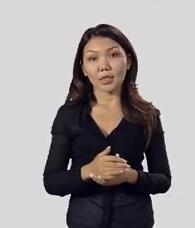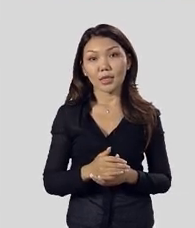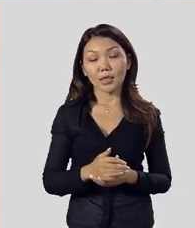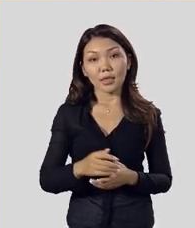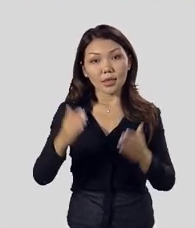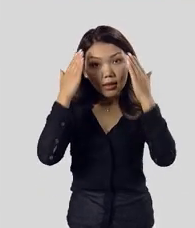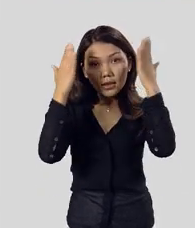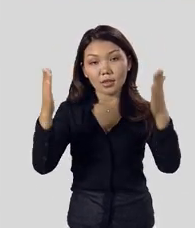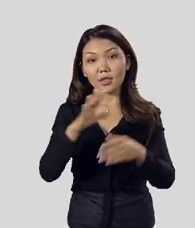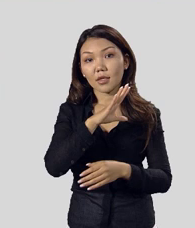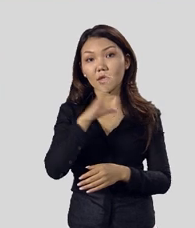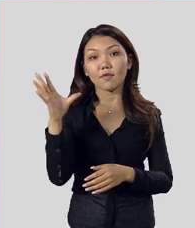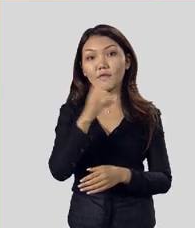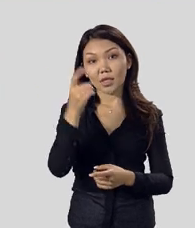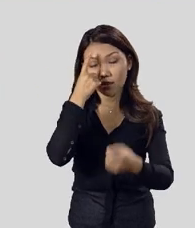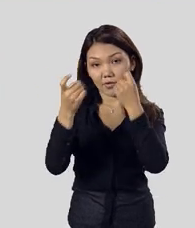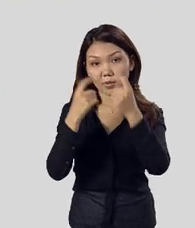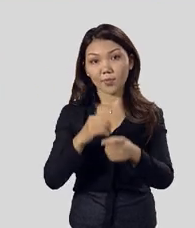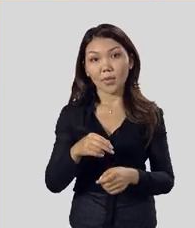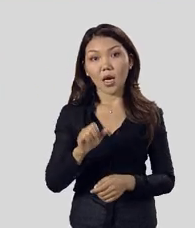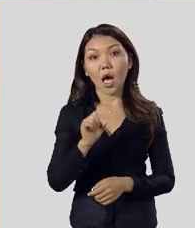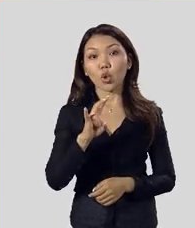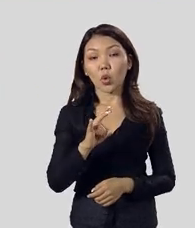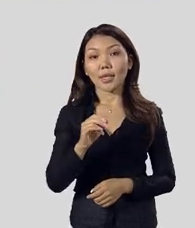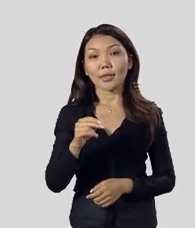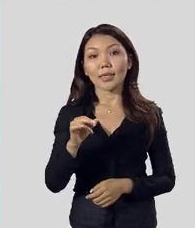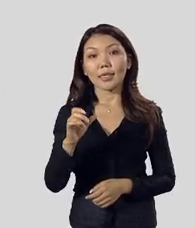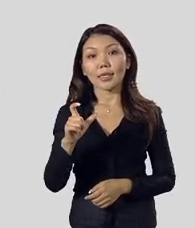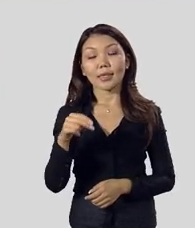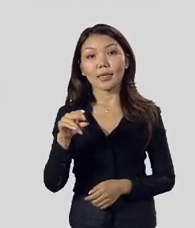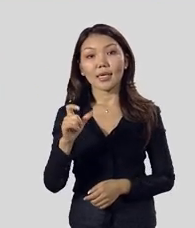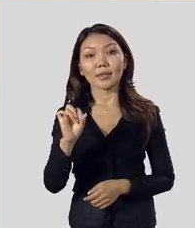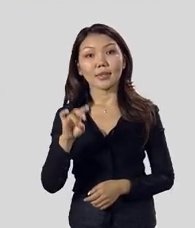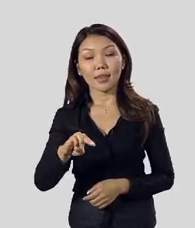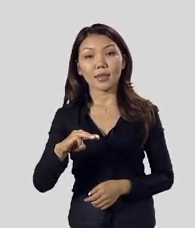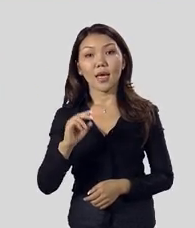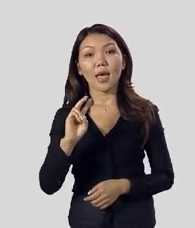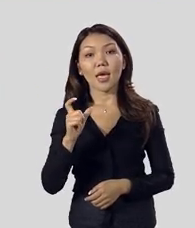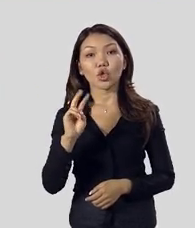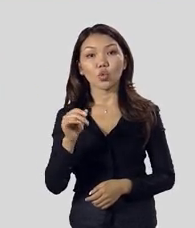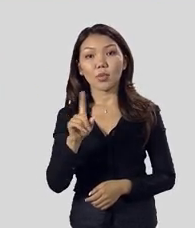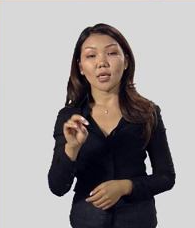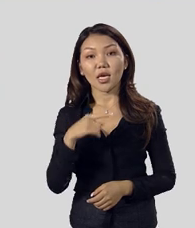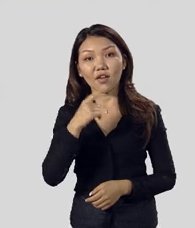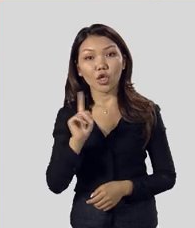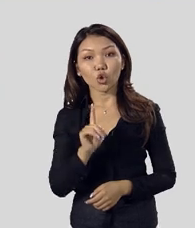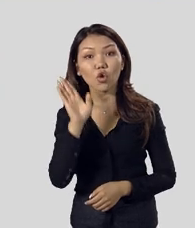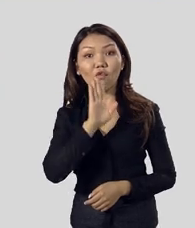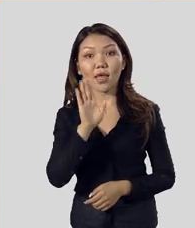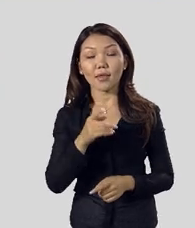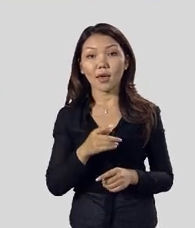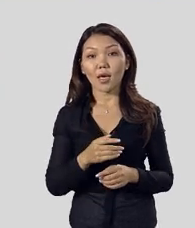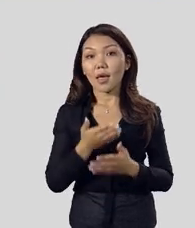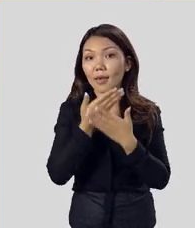воде антуан де сент-экзюпери писал вода у тебя нет ни вкуса ни цвета ни